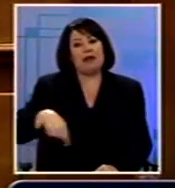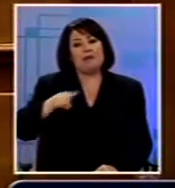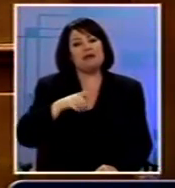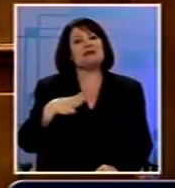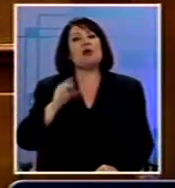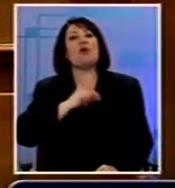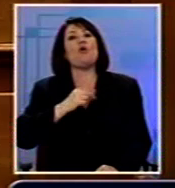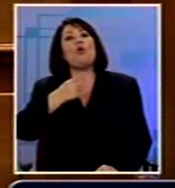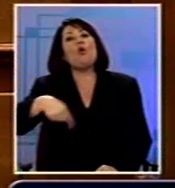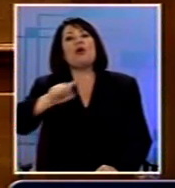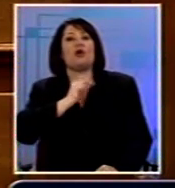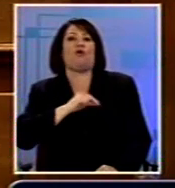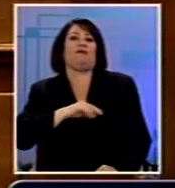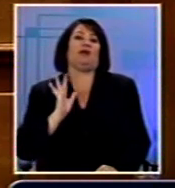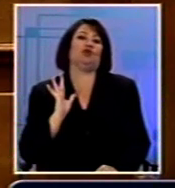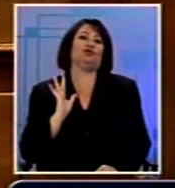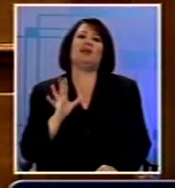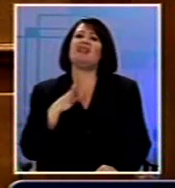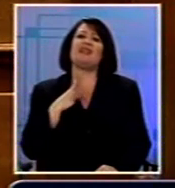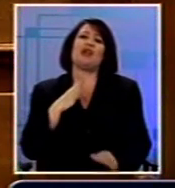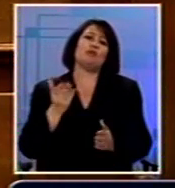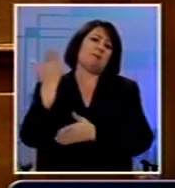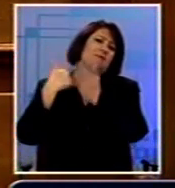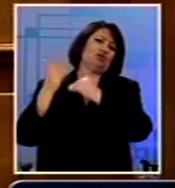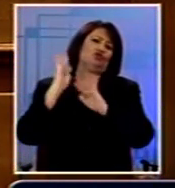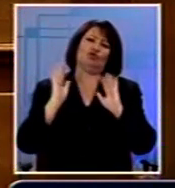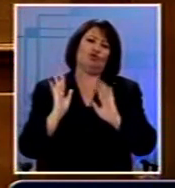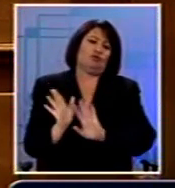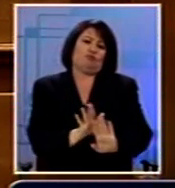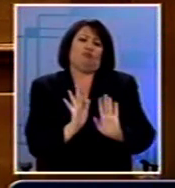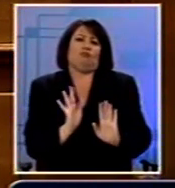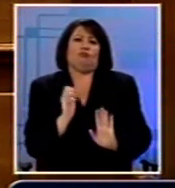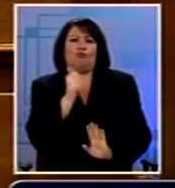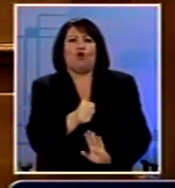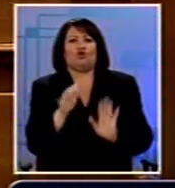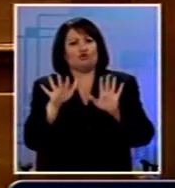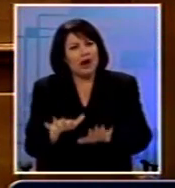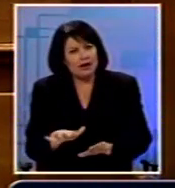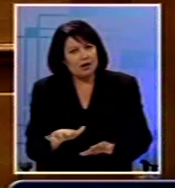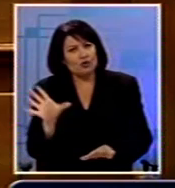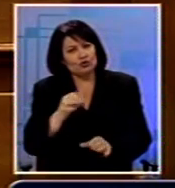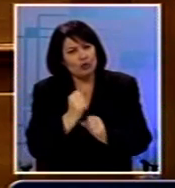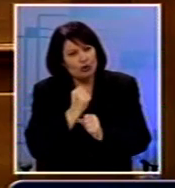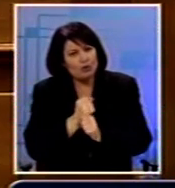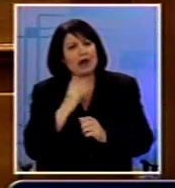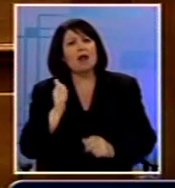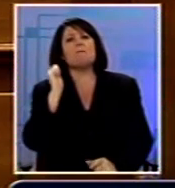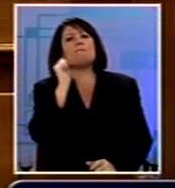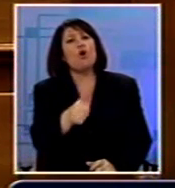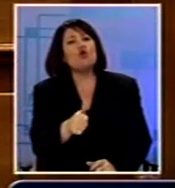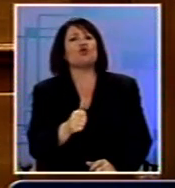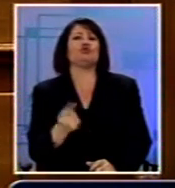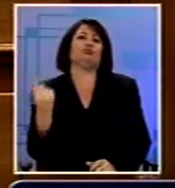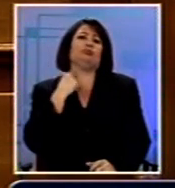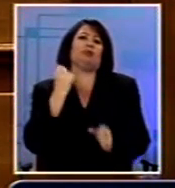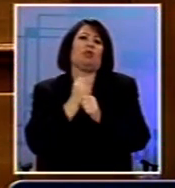να ωφεληθούν όλοι. Κανείς δεν θέλουμε να μείνει πίσω. Είτε άνεργος να ξαναβρει δουλειά, είτε αυτοαπασχολούμενος που έχασε τη